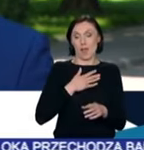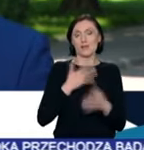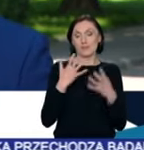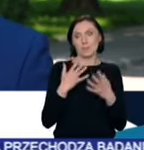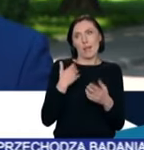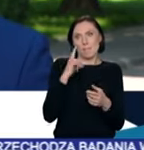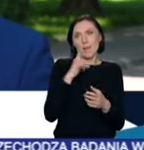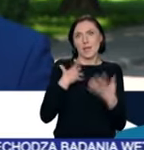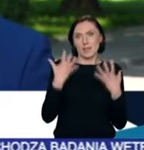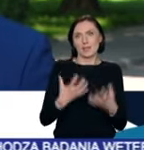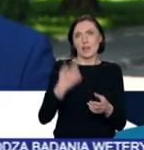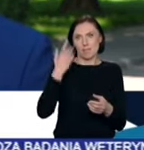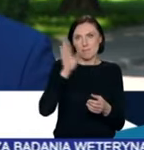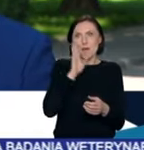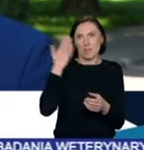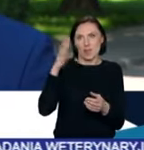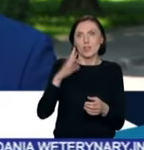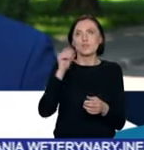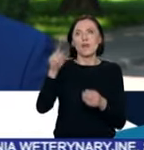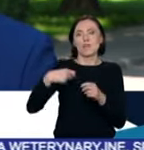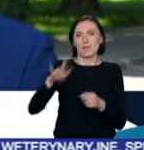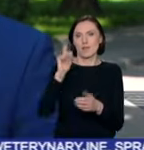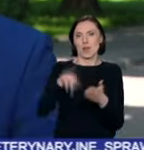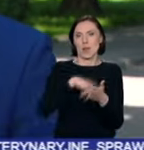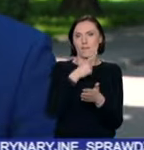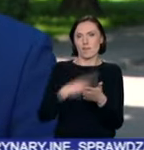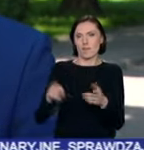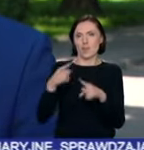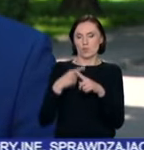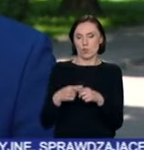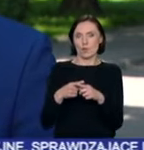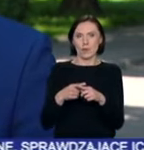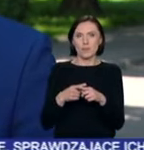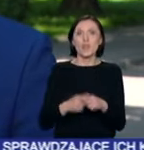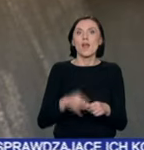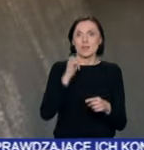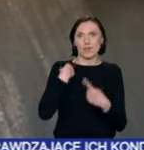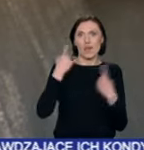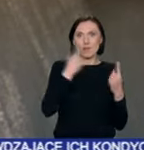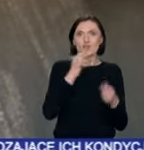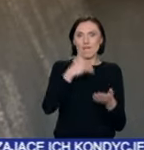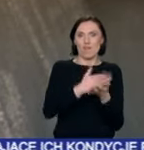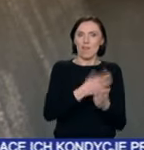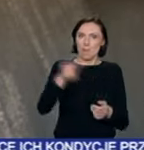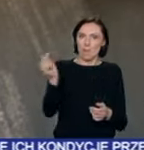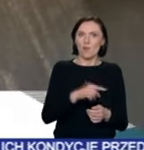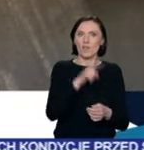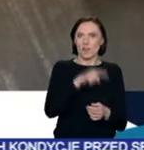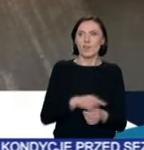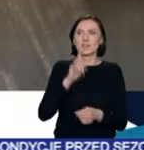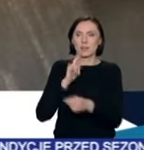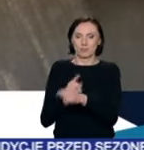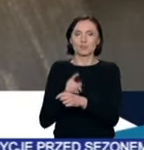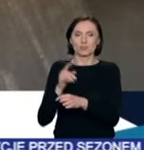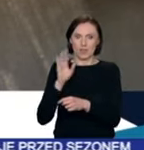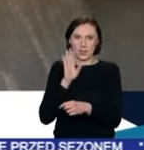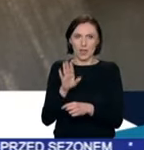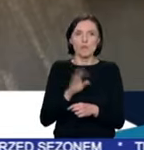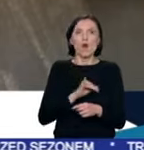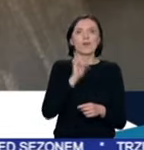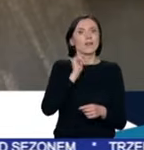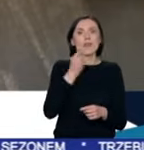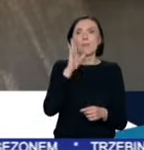rozpocznie proces likwidacji, że wojewoda podtrzyma tą uchwałę i nie skieruje jej do sądu. Radni nie mają prawa wychodzić z uchwałą